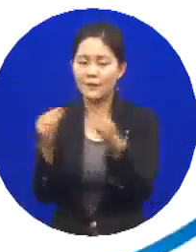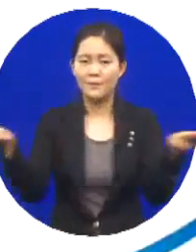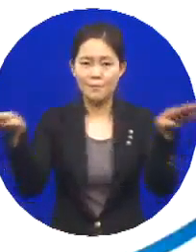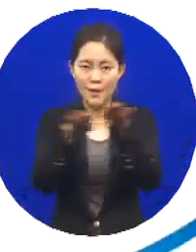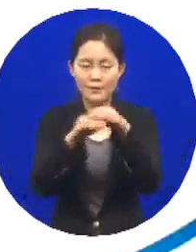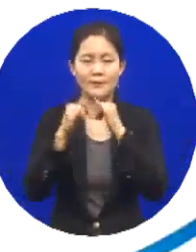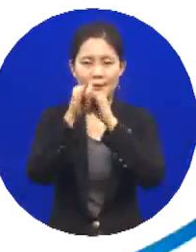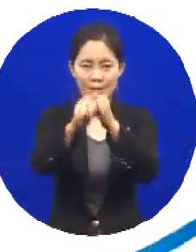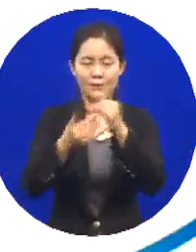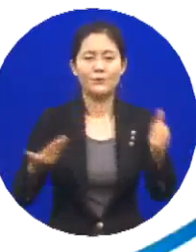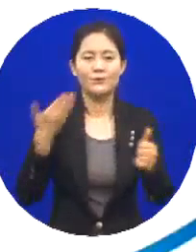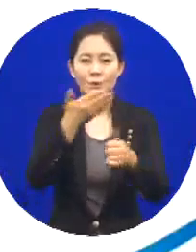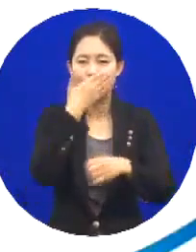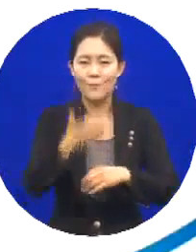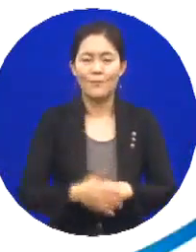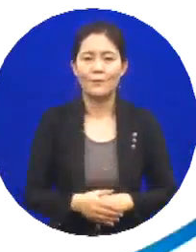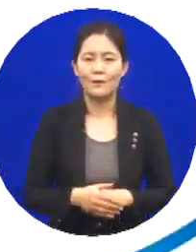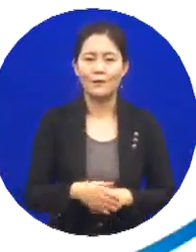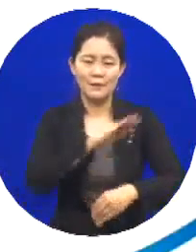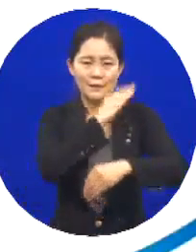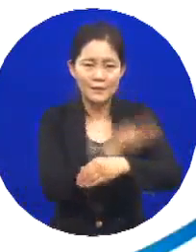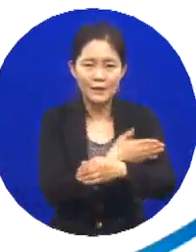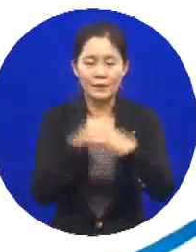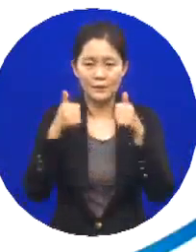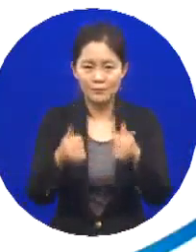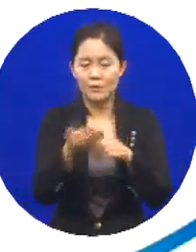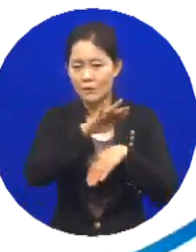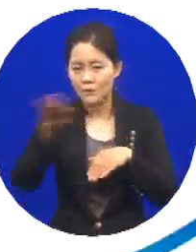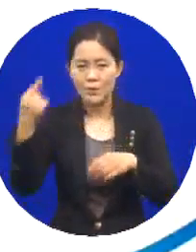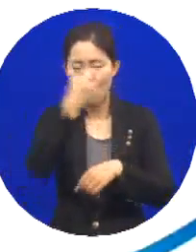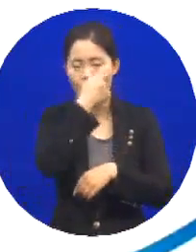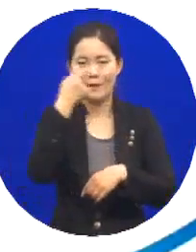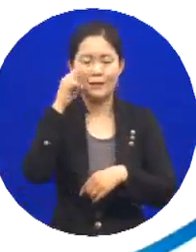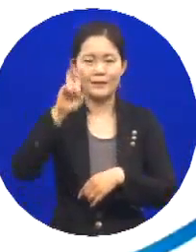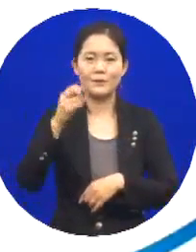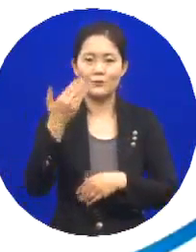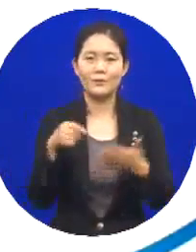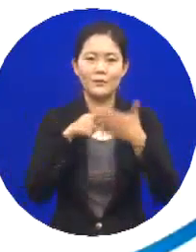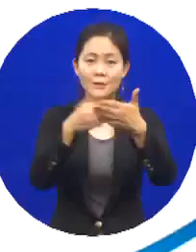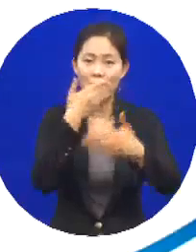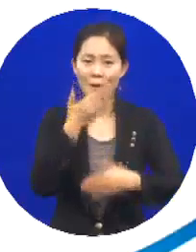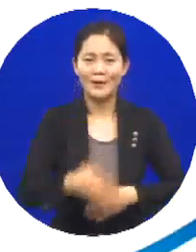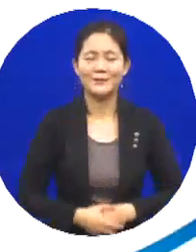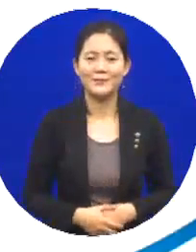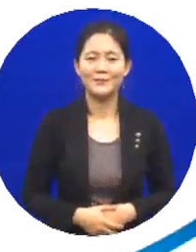용인시 양성평등상을 수여합니다. 후보 자격과 심사기준 확인하시고 29일까지